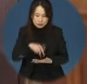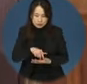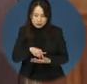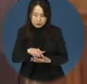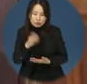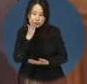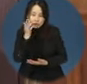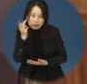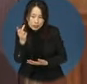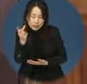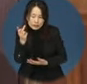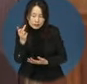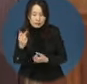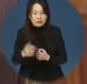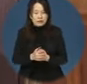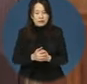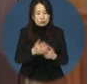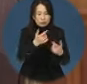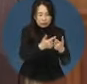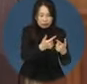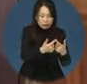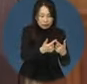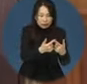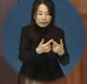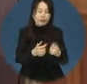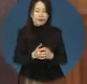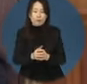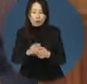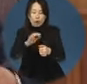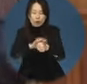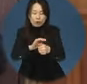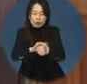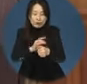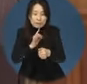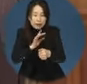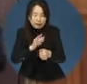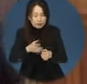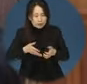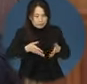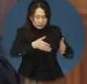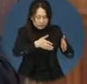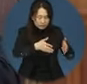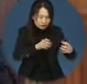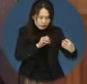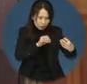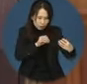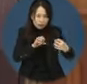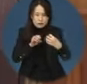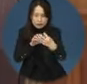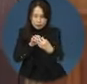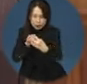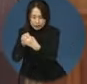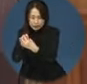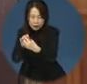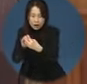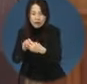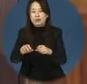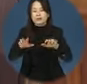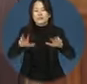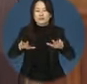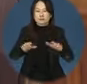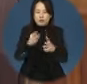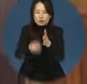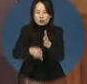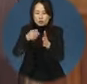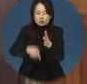대로 부산 말을 상대에서 공안과 철도를 이야기 했다면 이제는 불경을 토 할 하는데 그런 단위와 함께 이야기를 하기